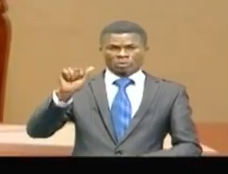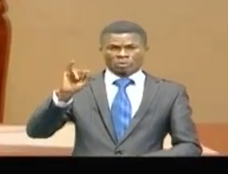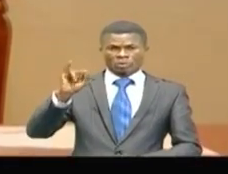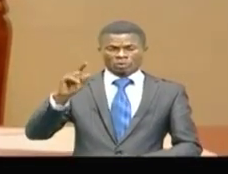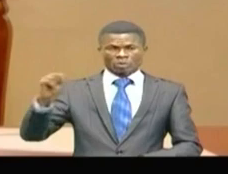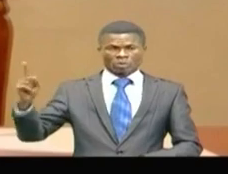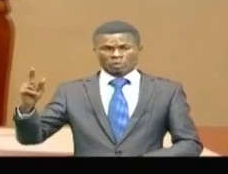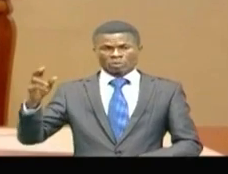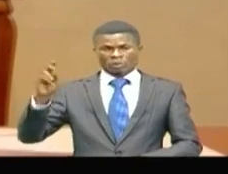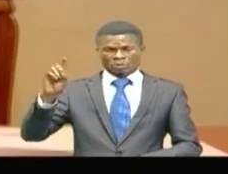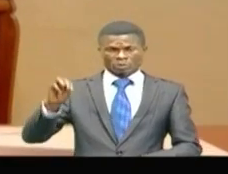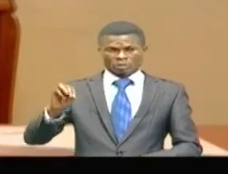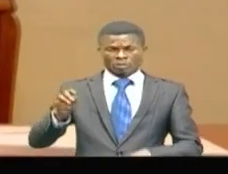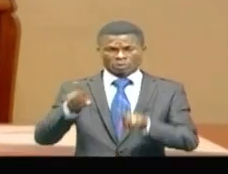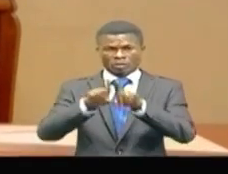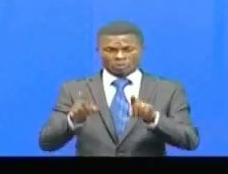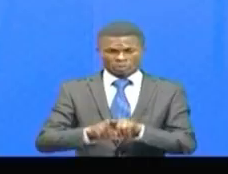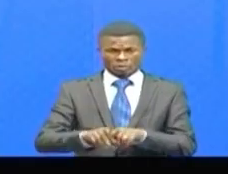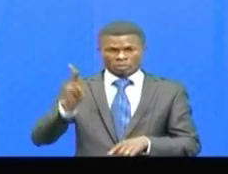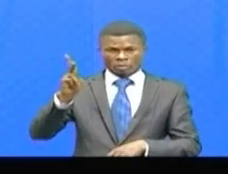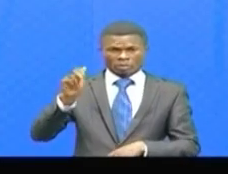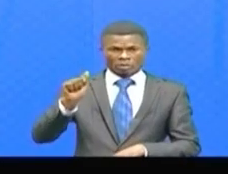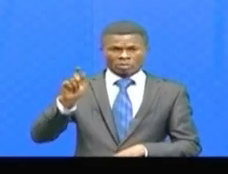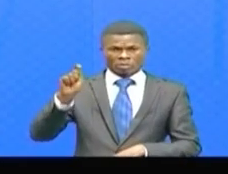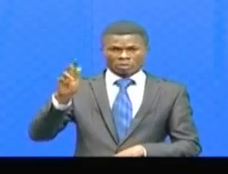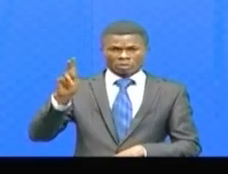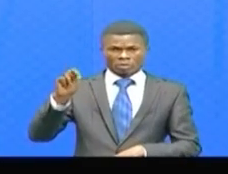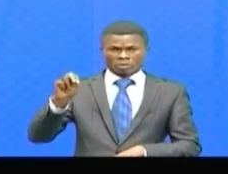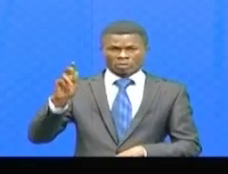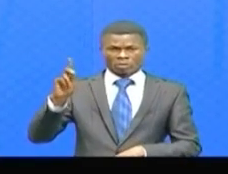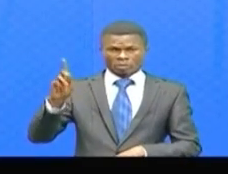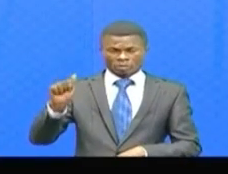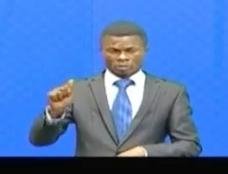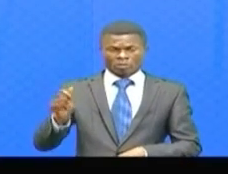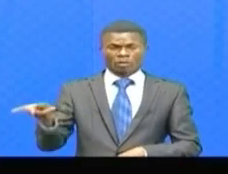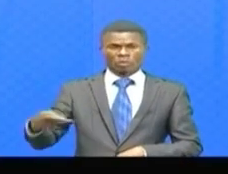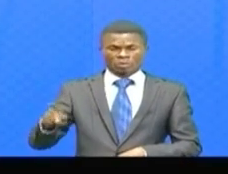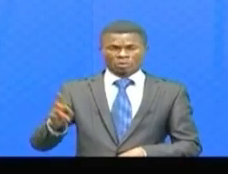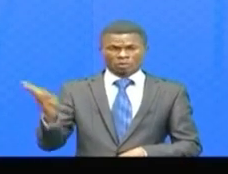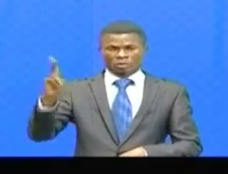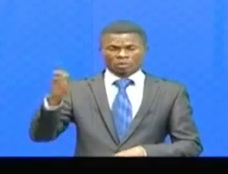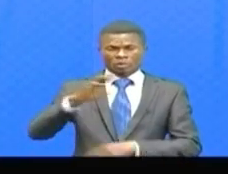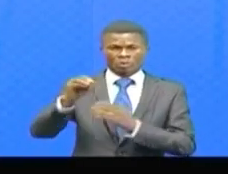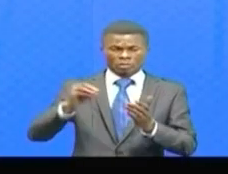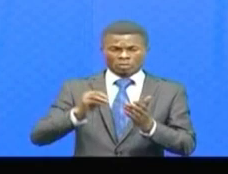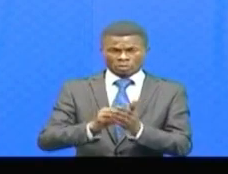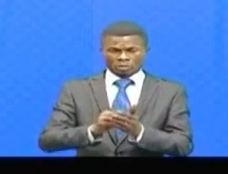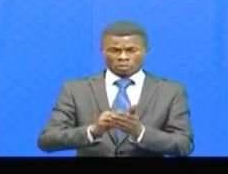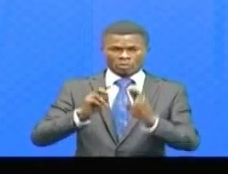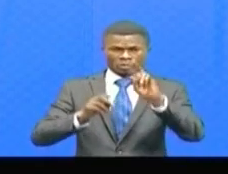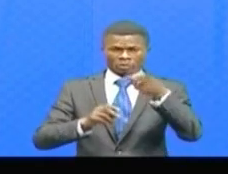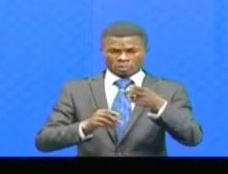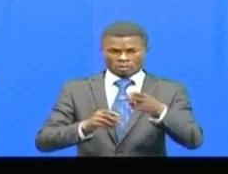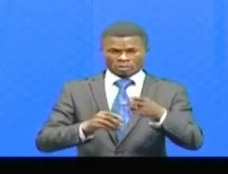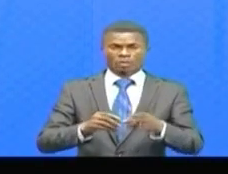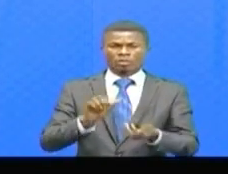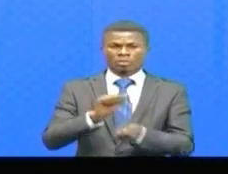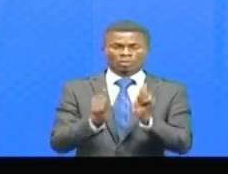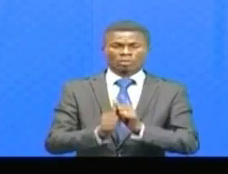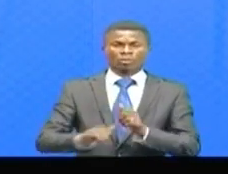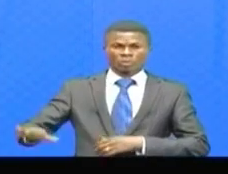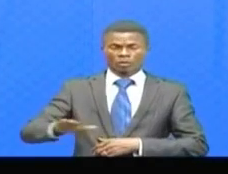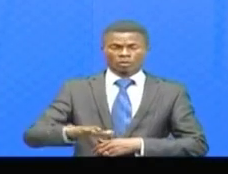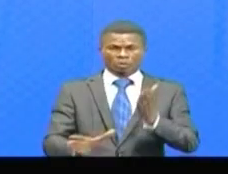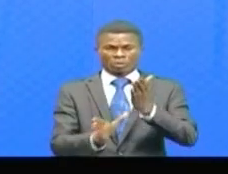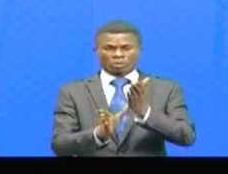du Kasaï oriental. Deux points d'information. État et administration du territoire. Le